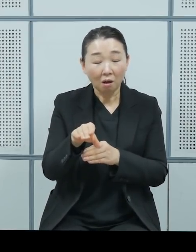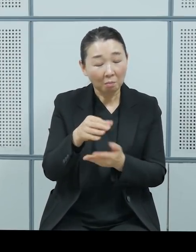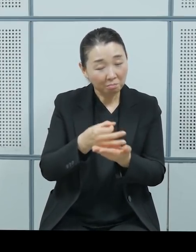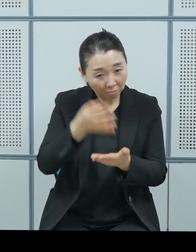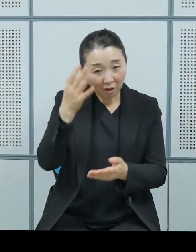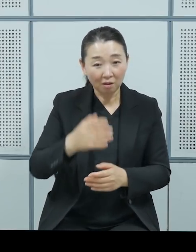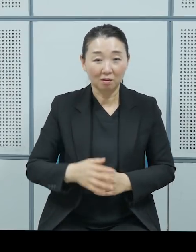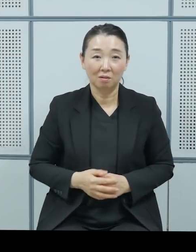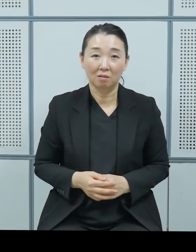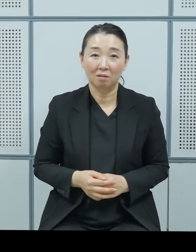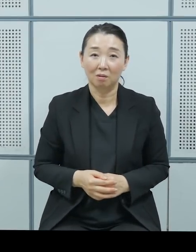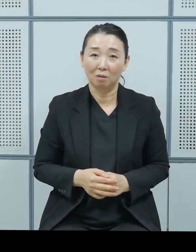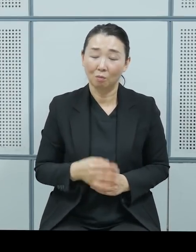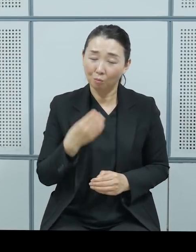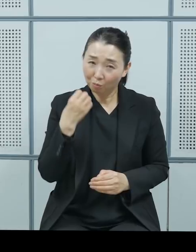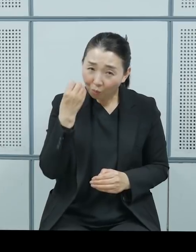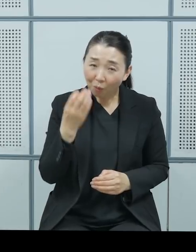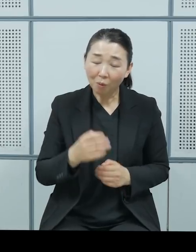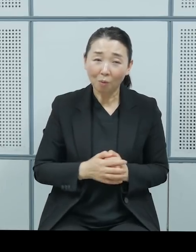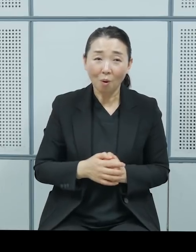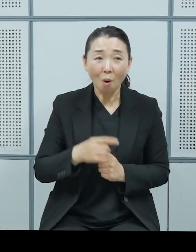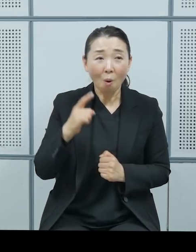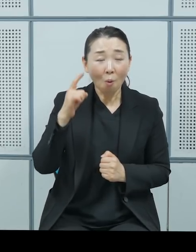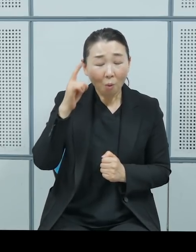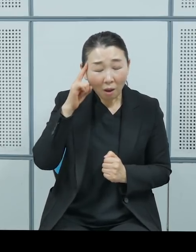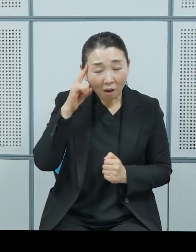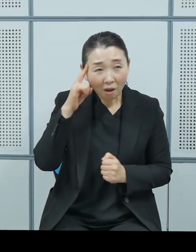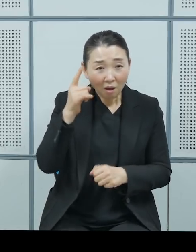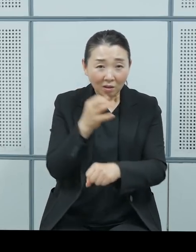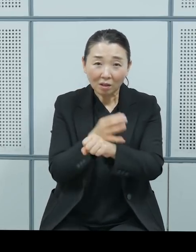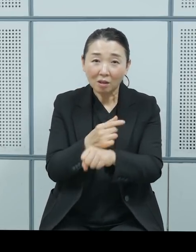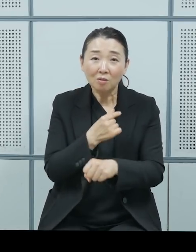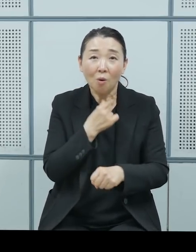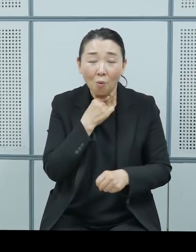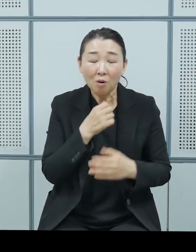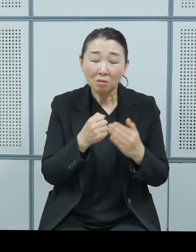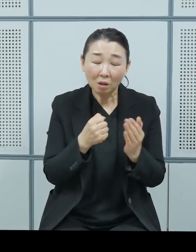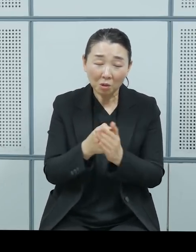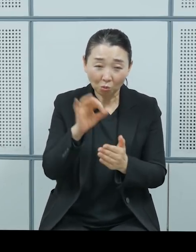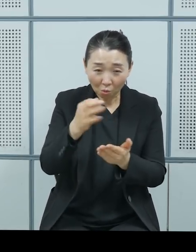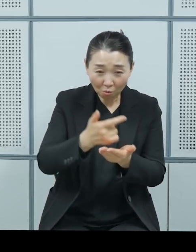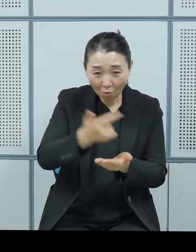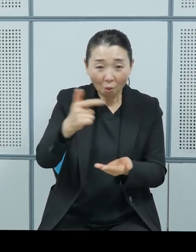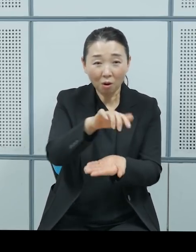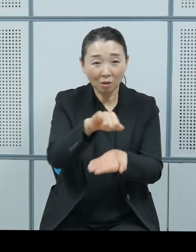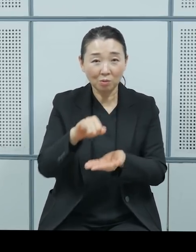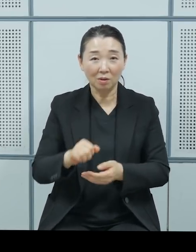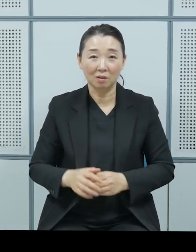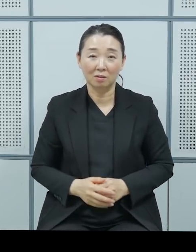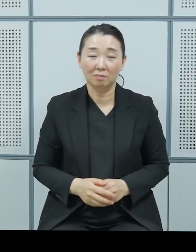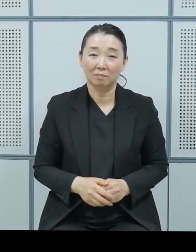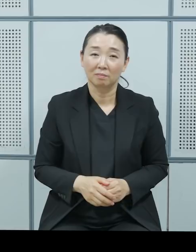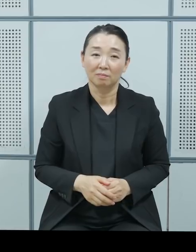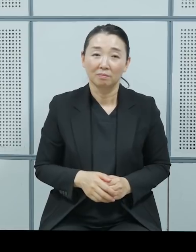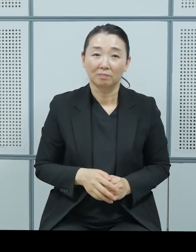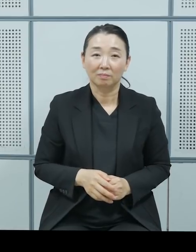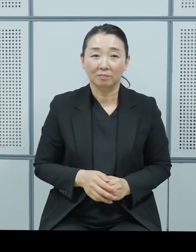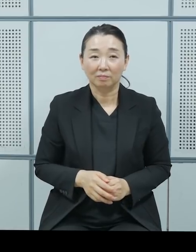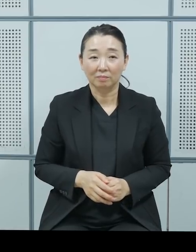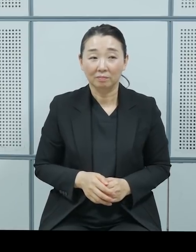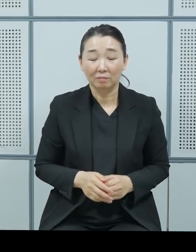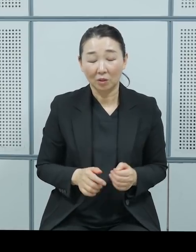비싸요. 그래요? 그래요? 그 희한해요. 수요 공급에 의해서 예, 예. 더 많이 많은 찾는구나. 돈을 가지고 왔어요. 예. 그래서 그걸